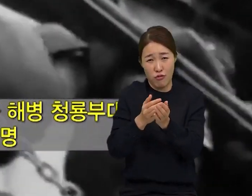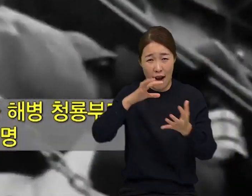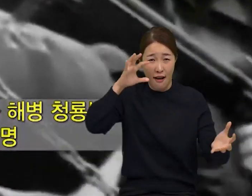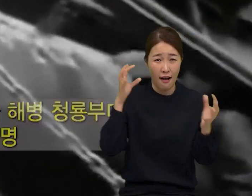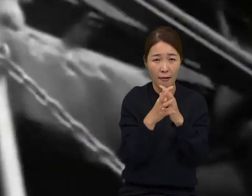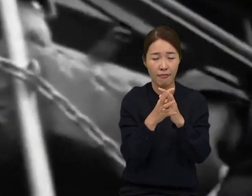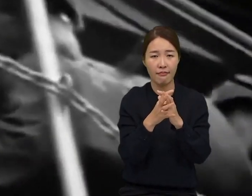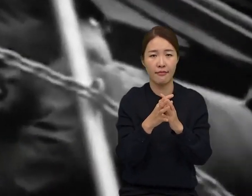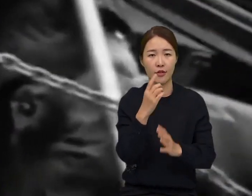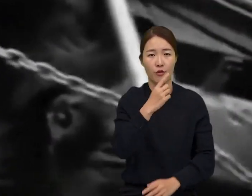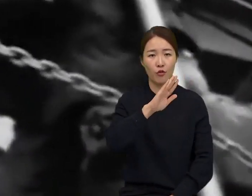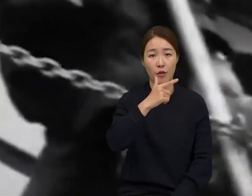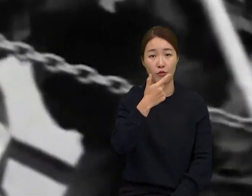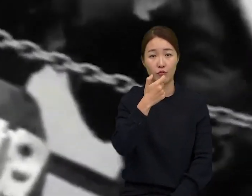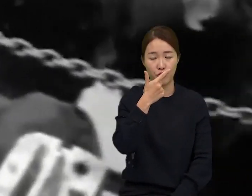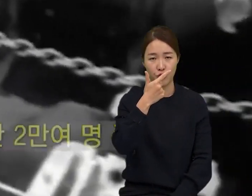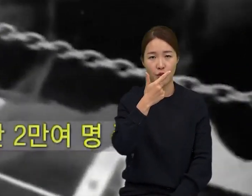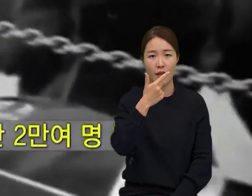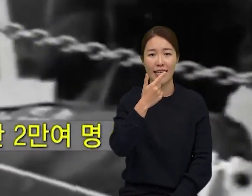파병했고,